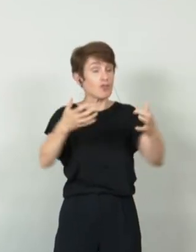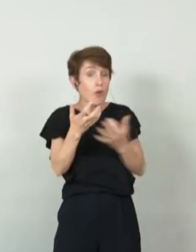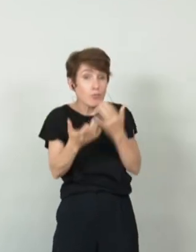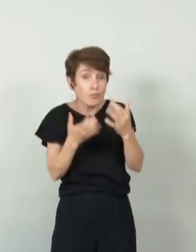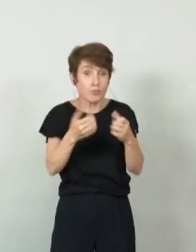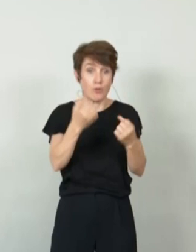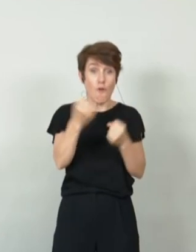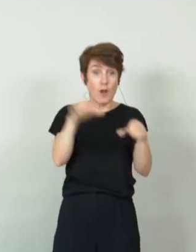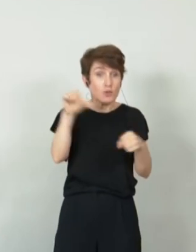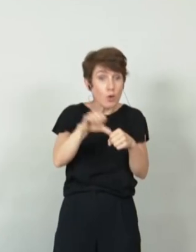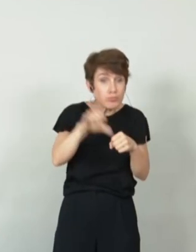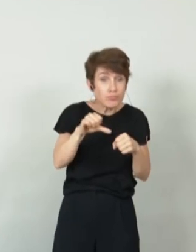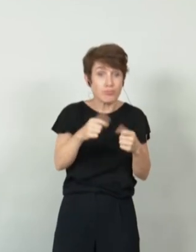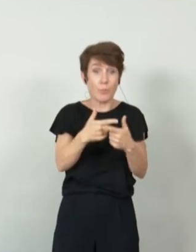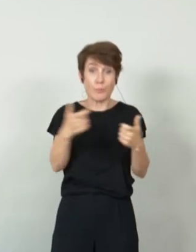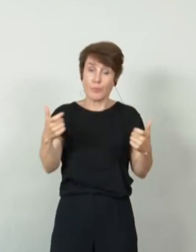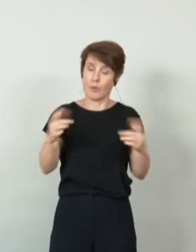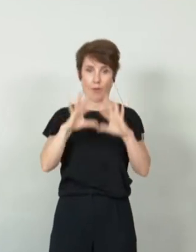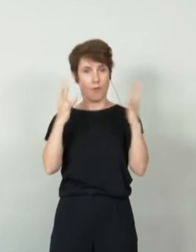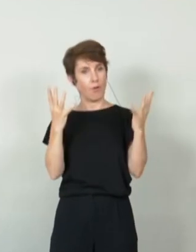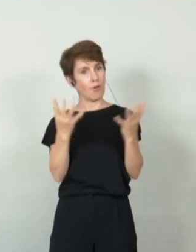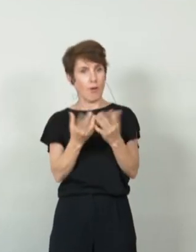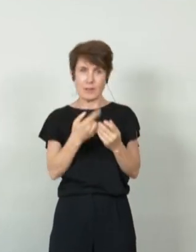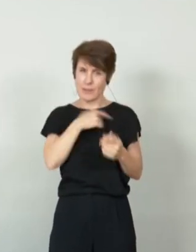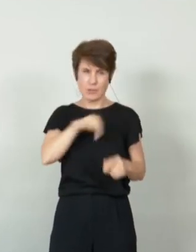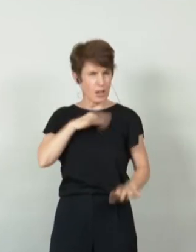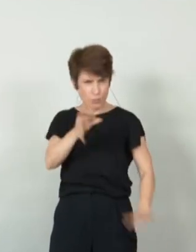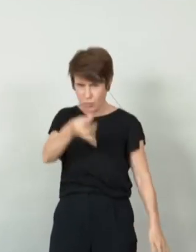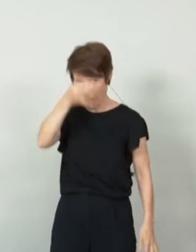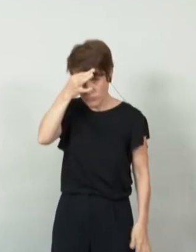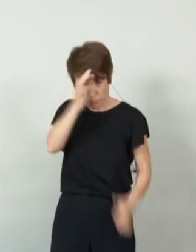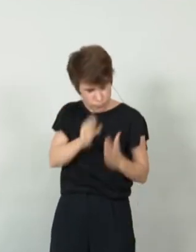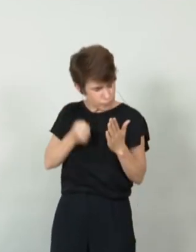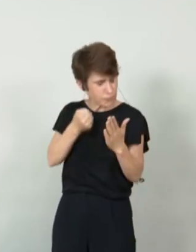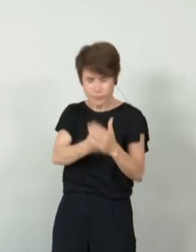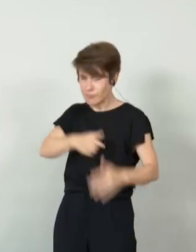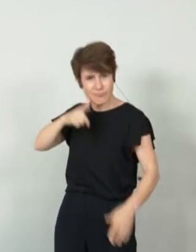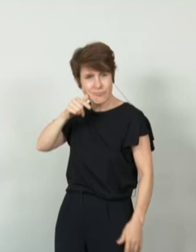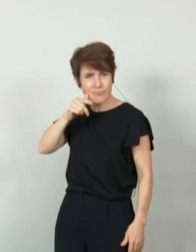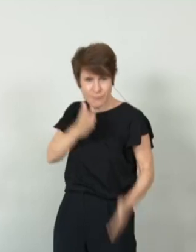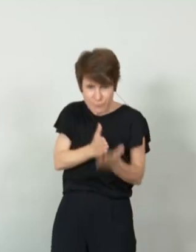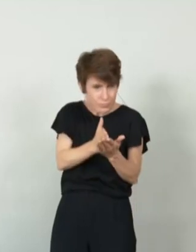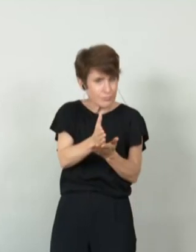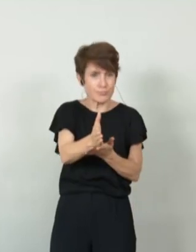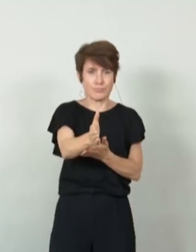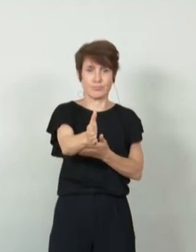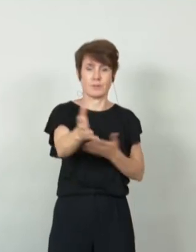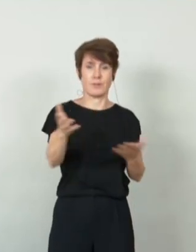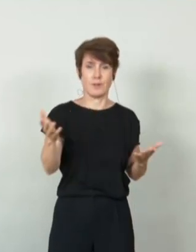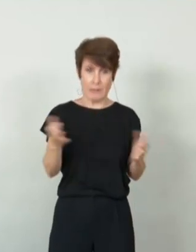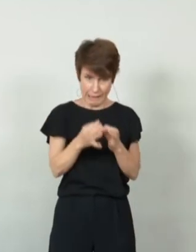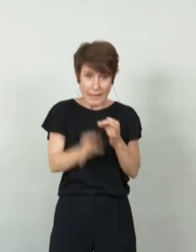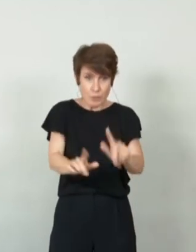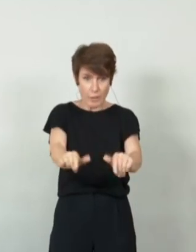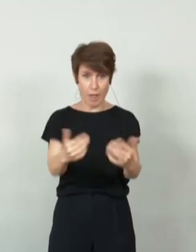véhicules et bien cela montre notre détermination à avancer dans le bon sens et que les résultats sont